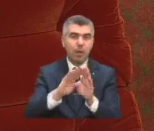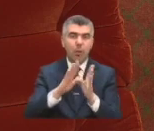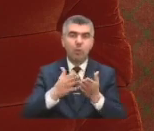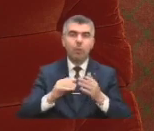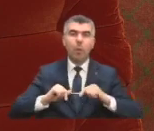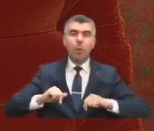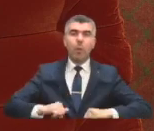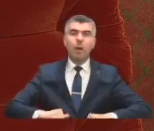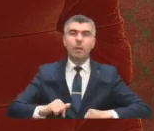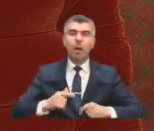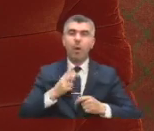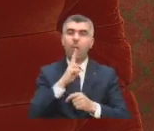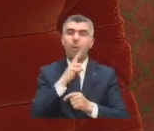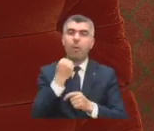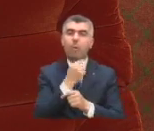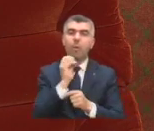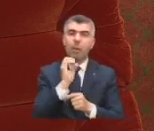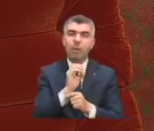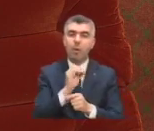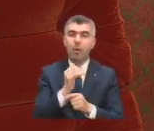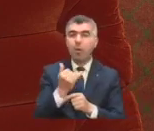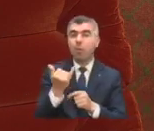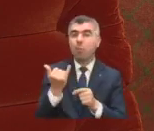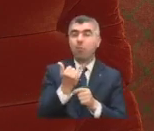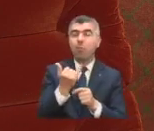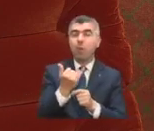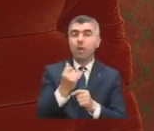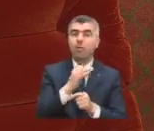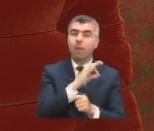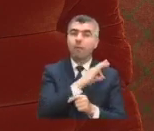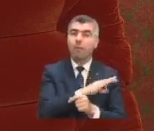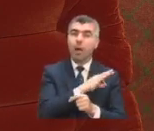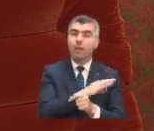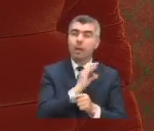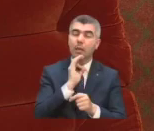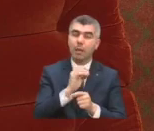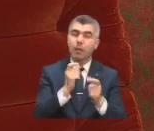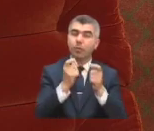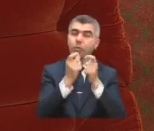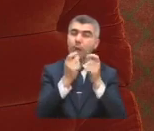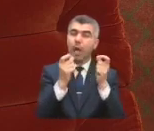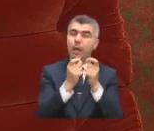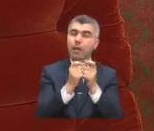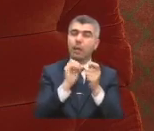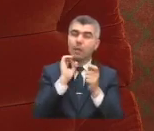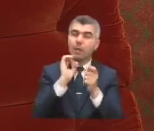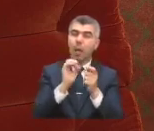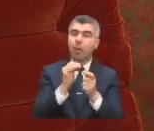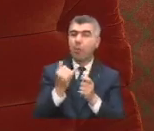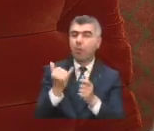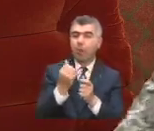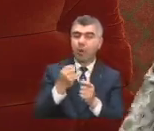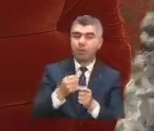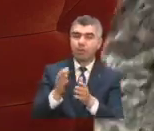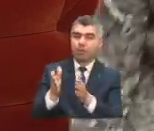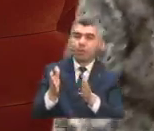يكون عنده كذلك واحد تستفد منه كذلك المقاولات والقطاع الخاص.